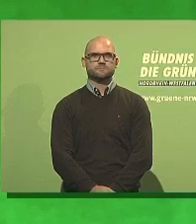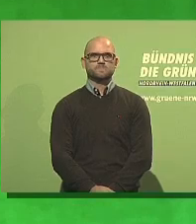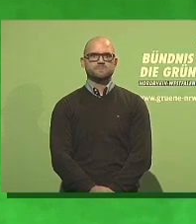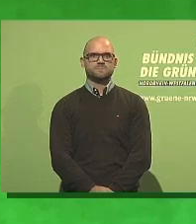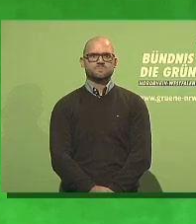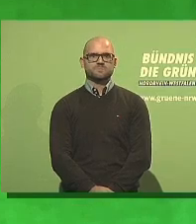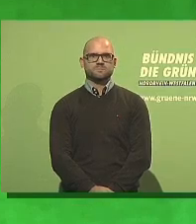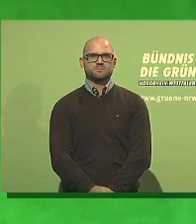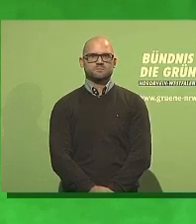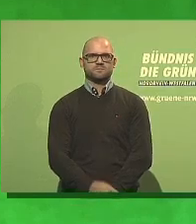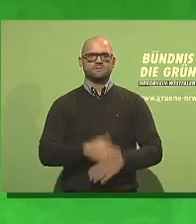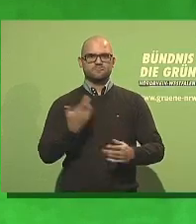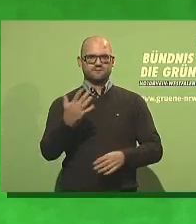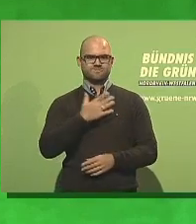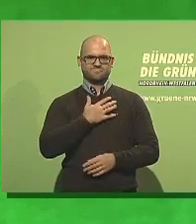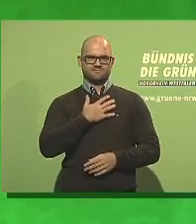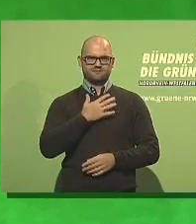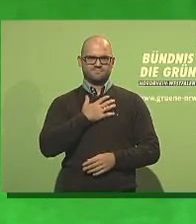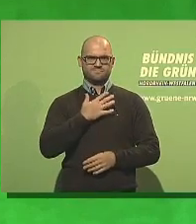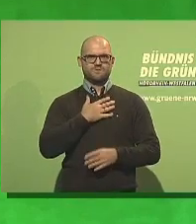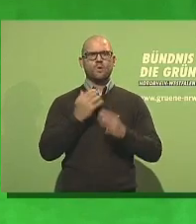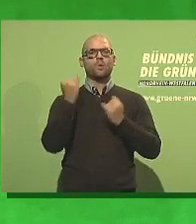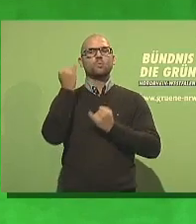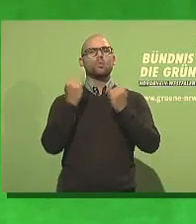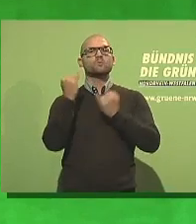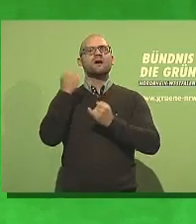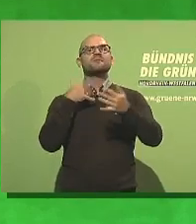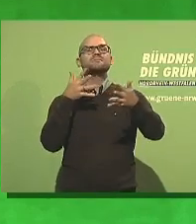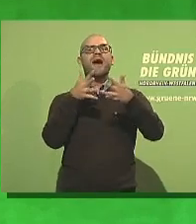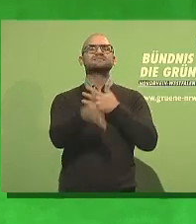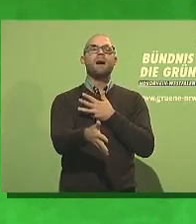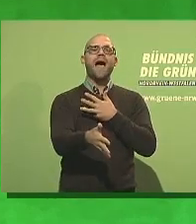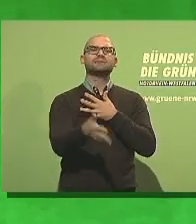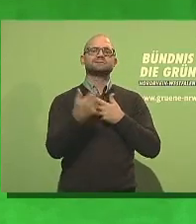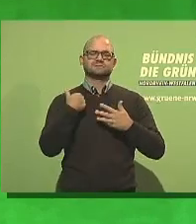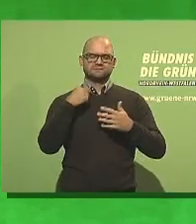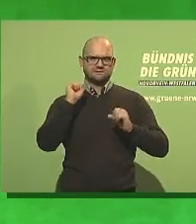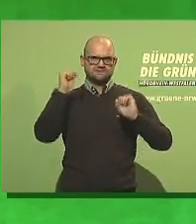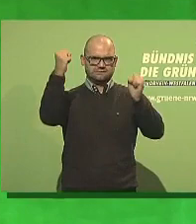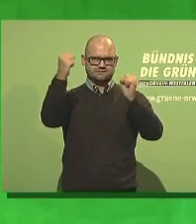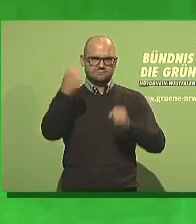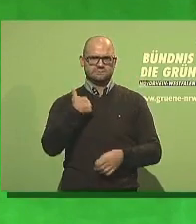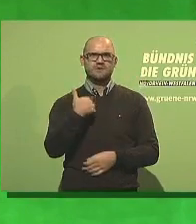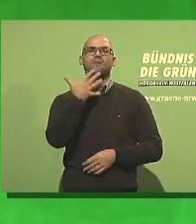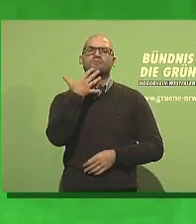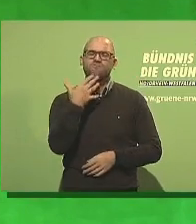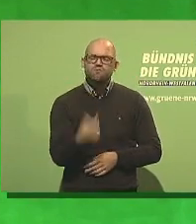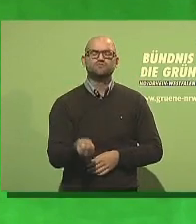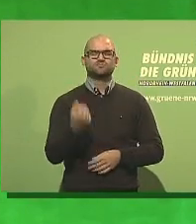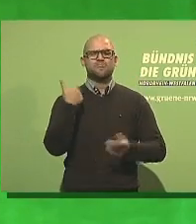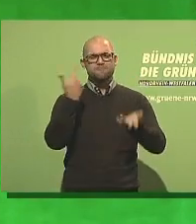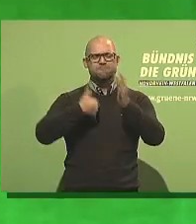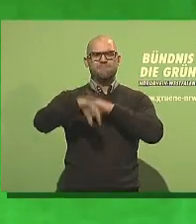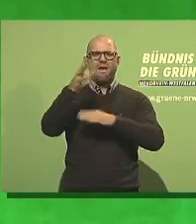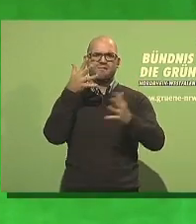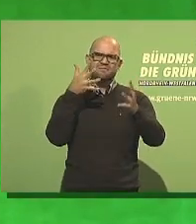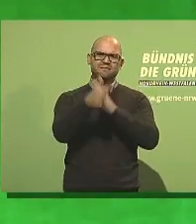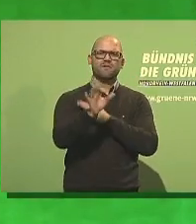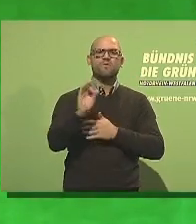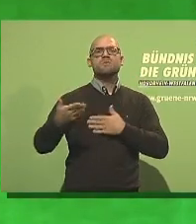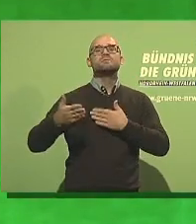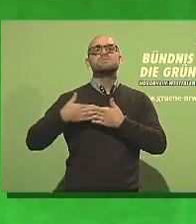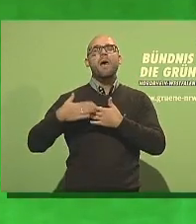Mit unserer grünen Transparenzoffensive fordern wir ein Lobbyistenregister, Transparenz bei der Nebentätigkeit